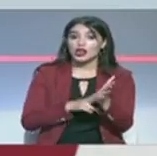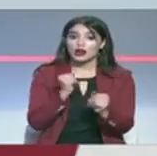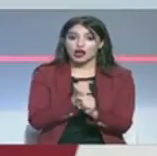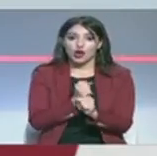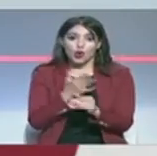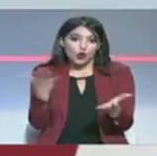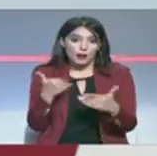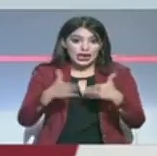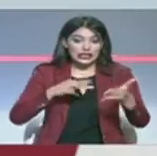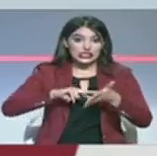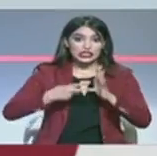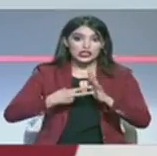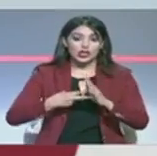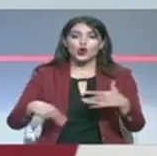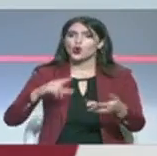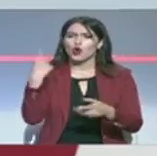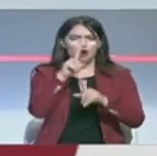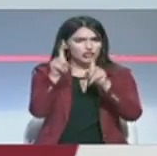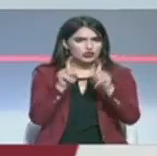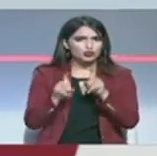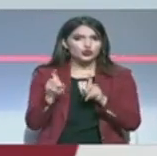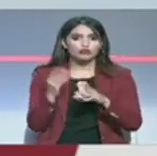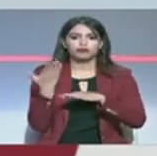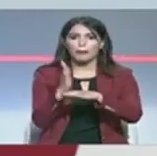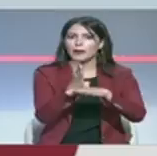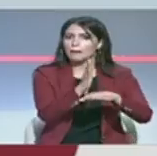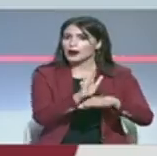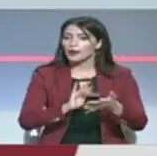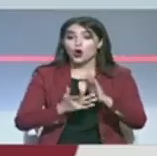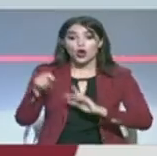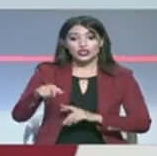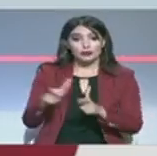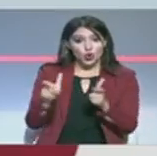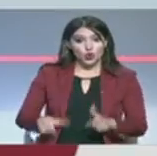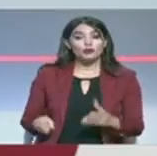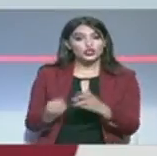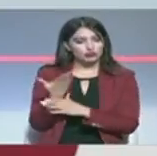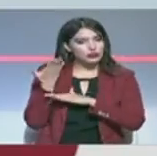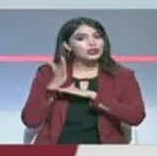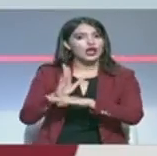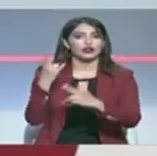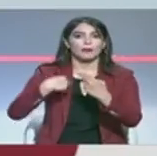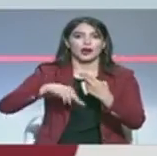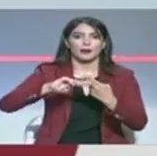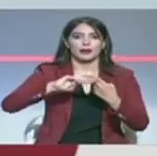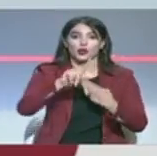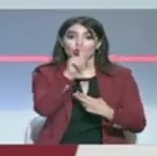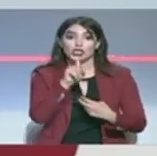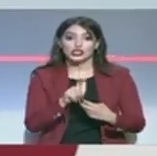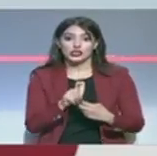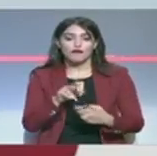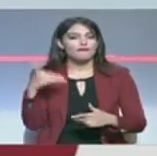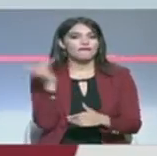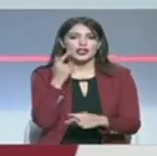وبأي آليات نمر إلى الإنجاز، كلها سؤالات الآن أصبحت مطروحة، وعلى الحكومة الجديدة أن تقدم الإجابات على هذه الأسئلة